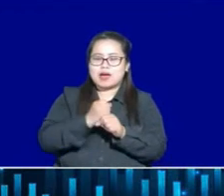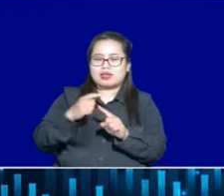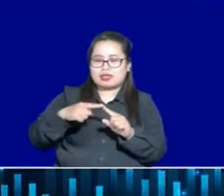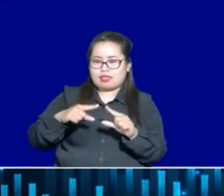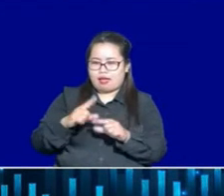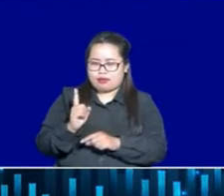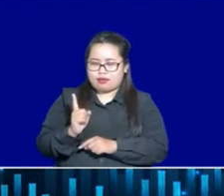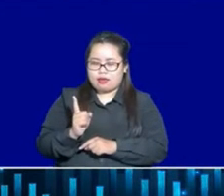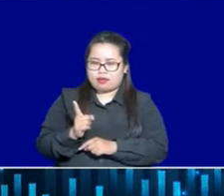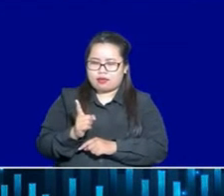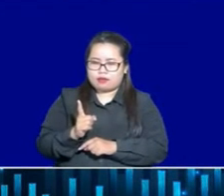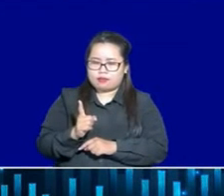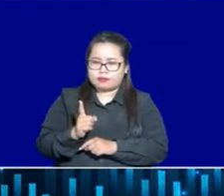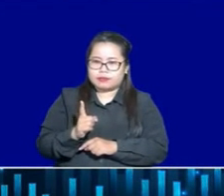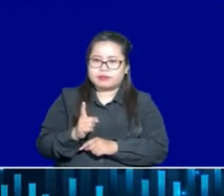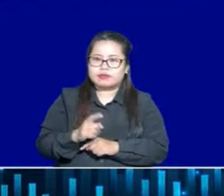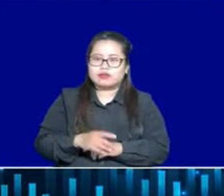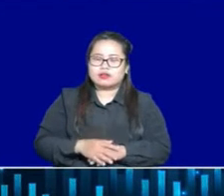Itu